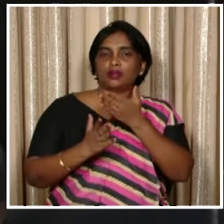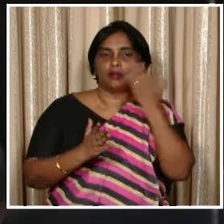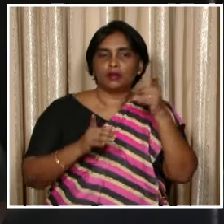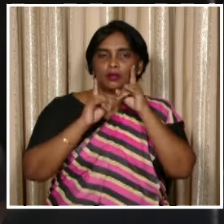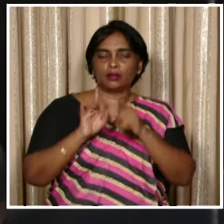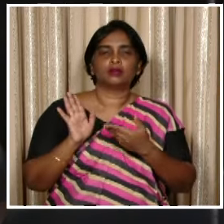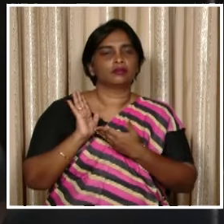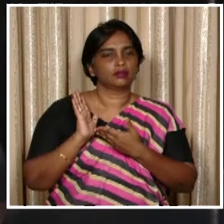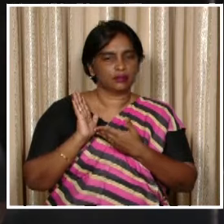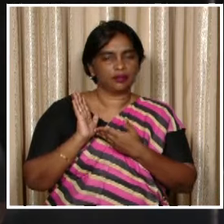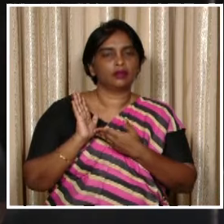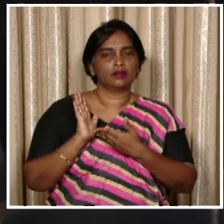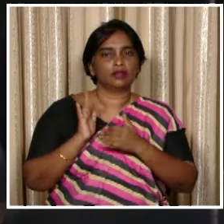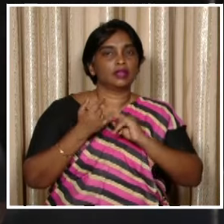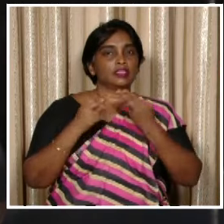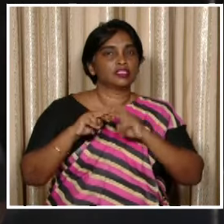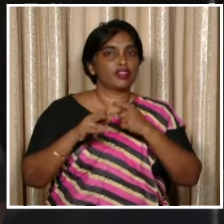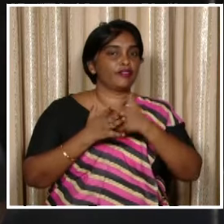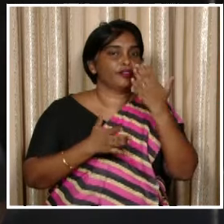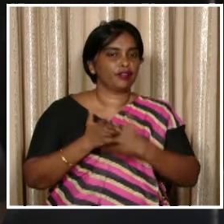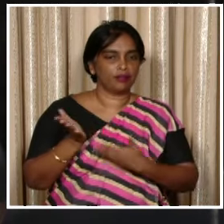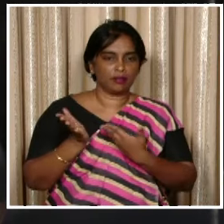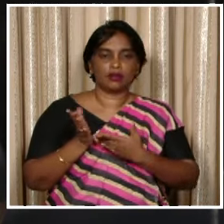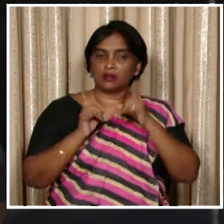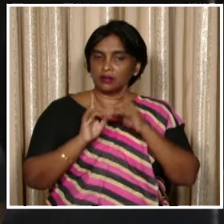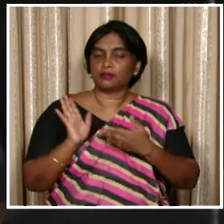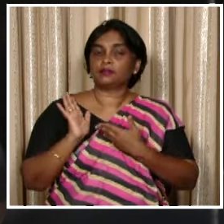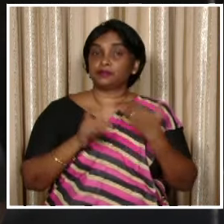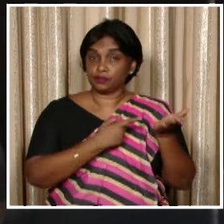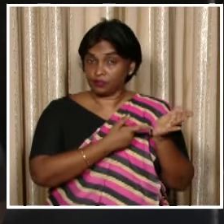මෙන්න මේ තියෙන ස්ටාෆ් රිපෝට් එක. මේක තියෙනවා